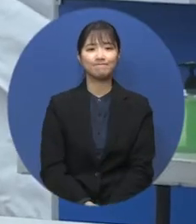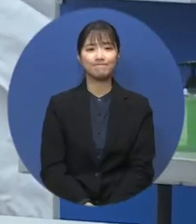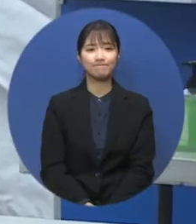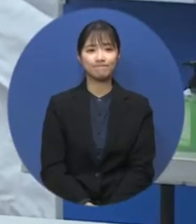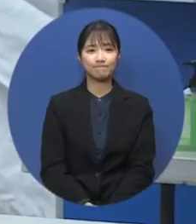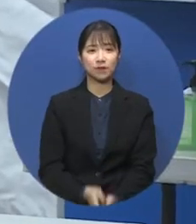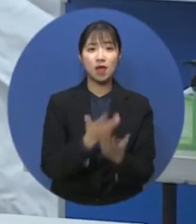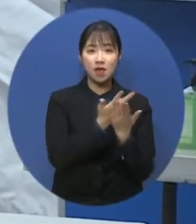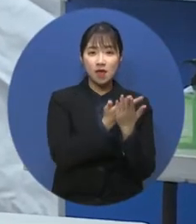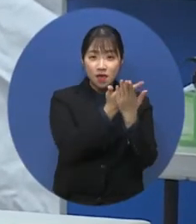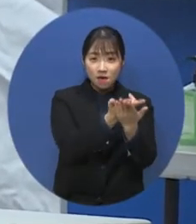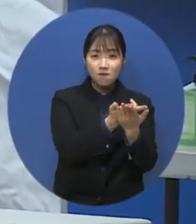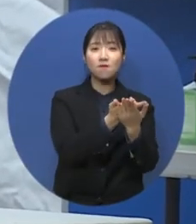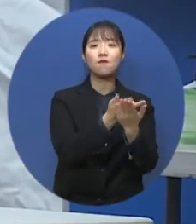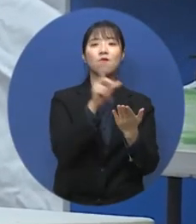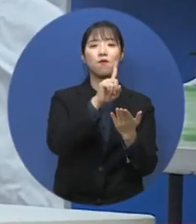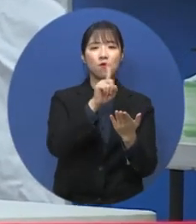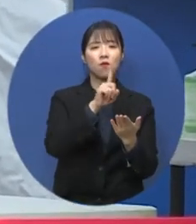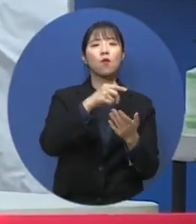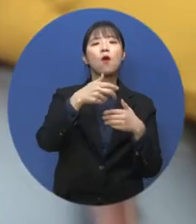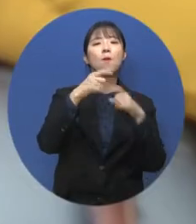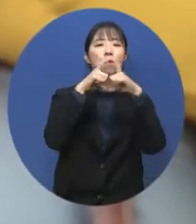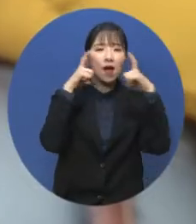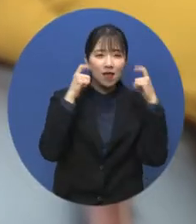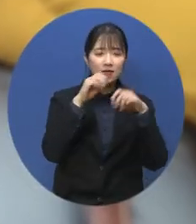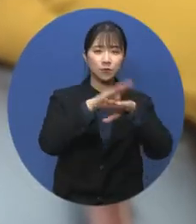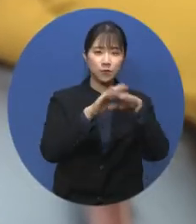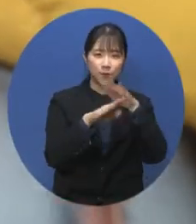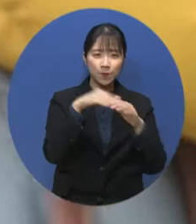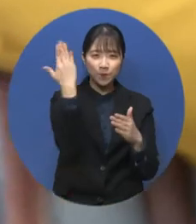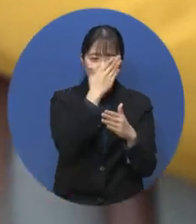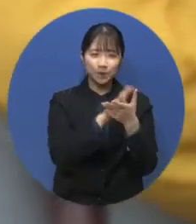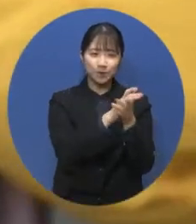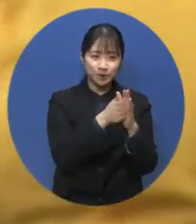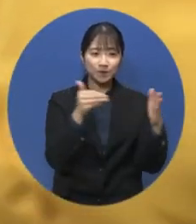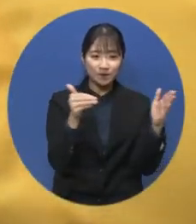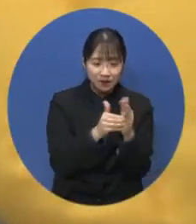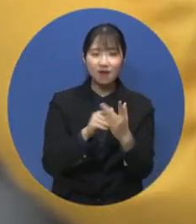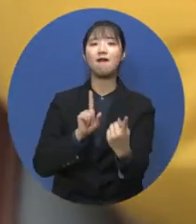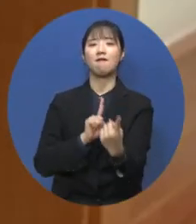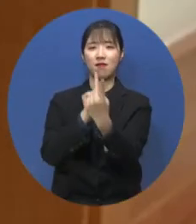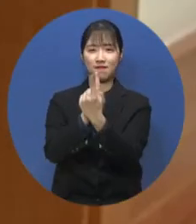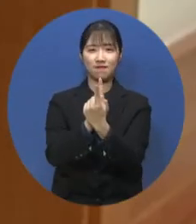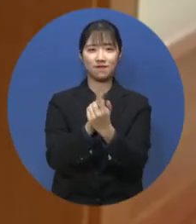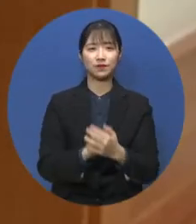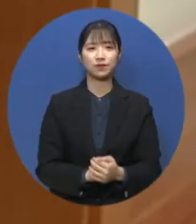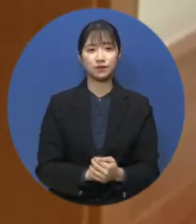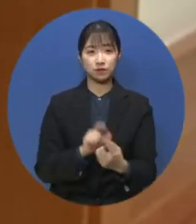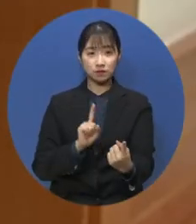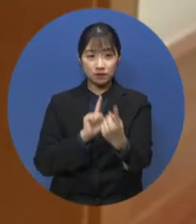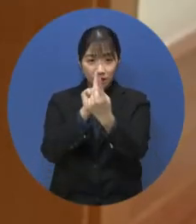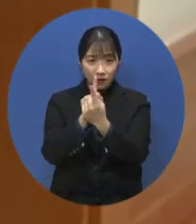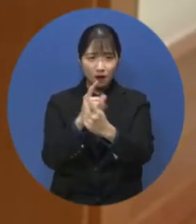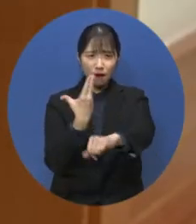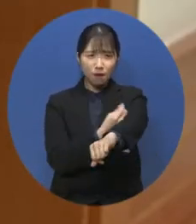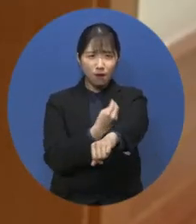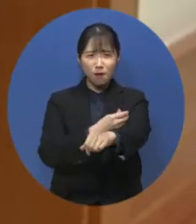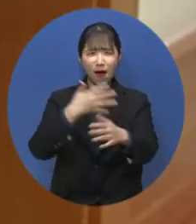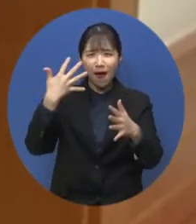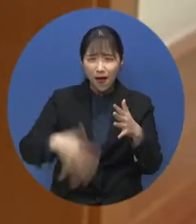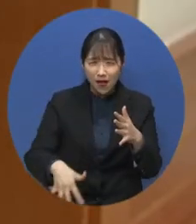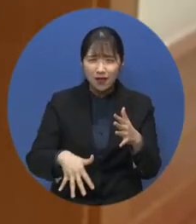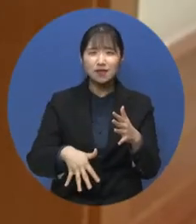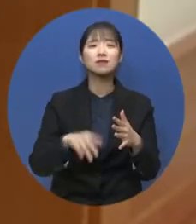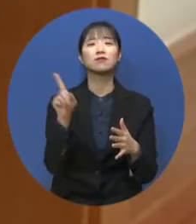입원 환자는 마스크 착용과 손 소독을 실시한 후 면회를 진행해야 합니다. 면회객이 접종을 완료하지 않은